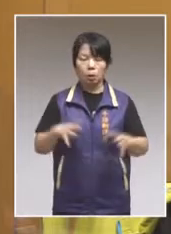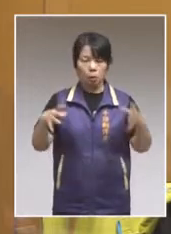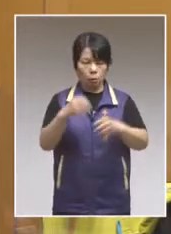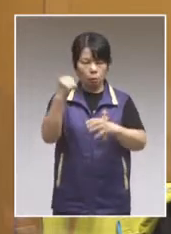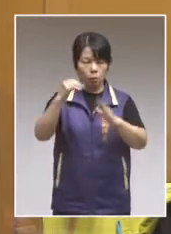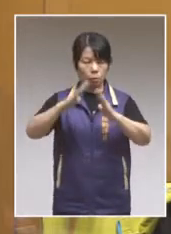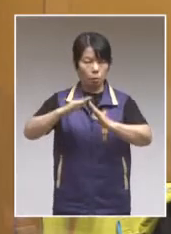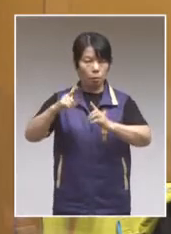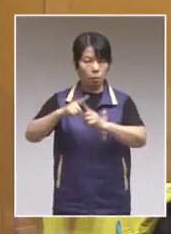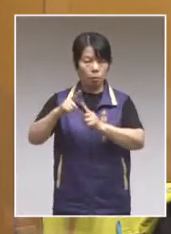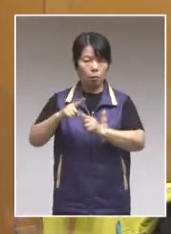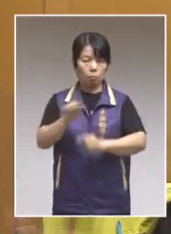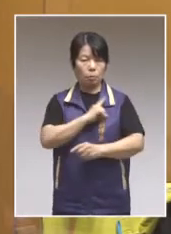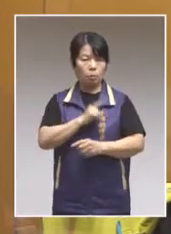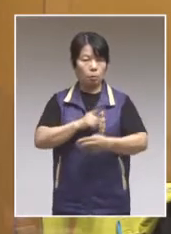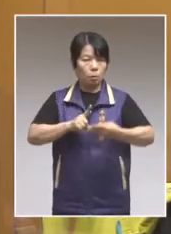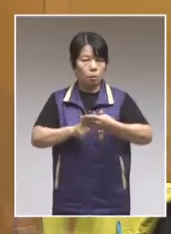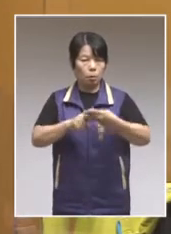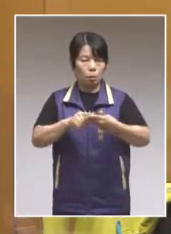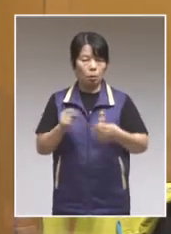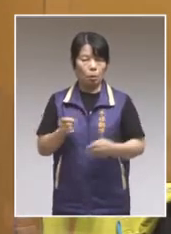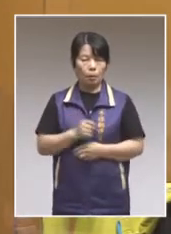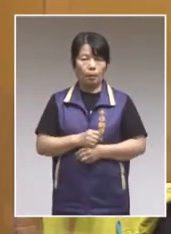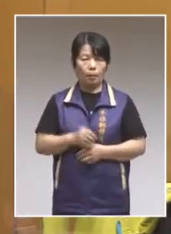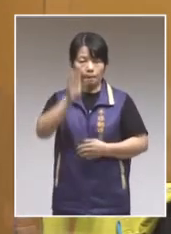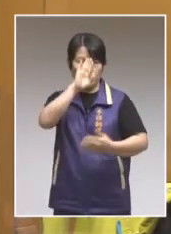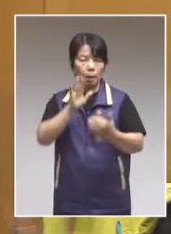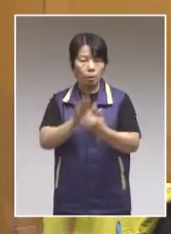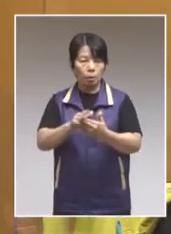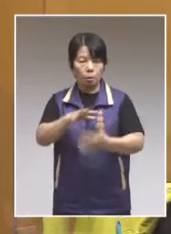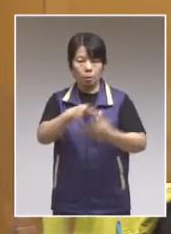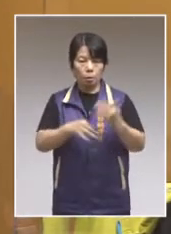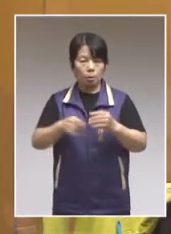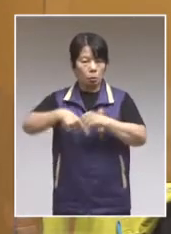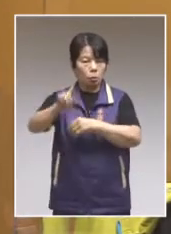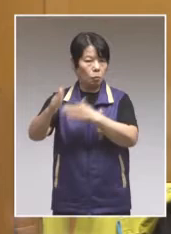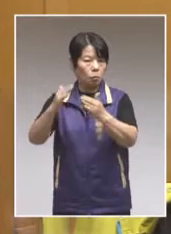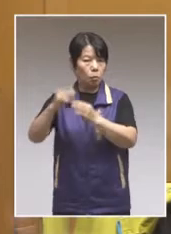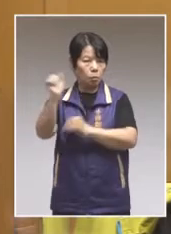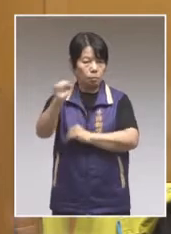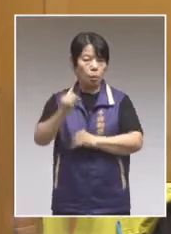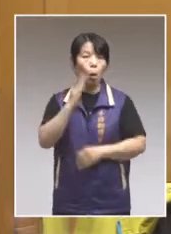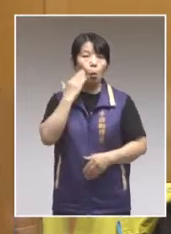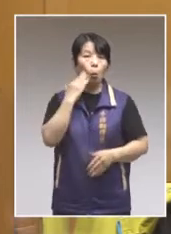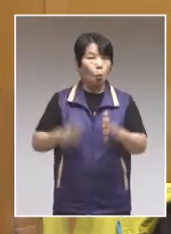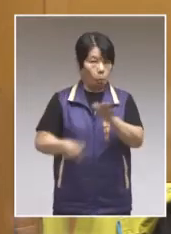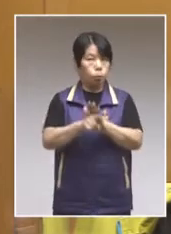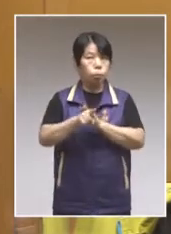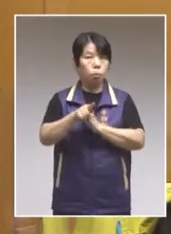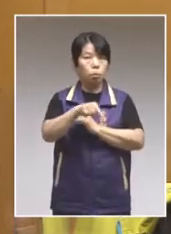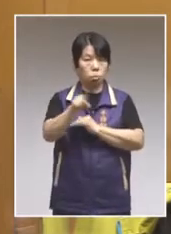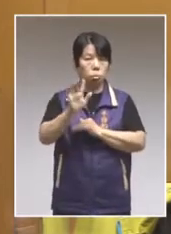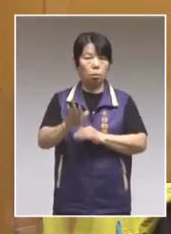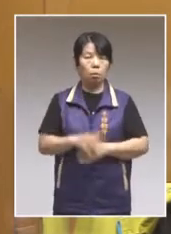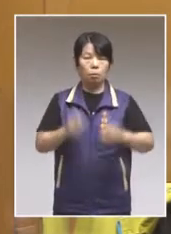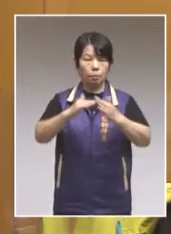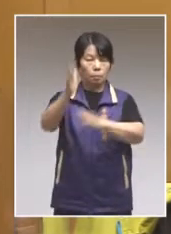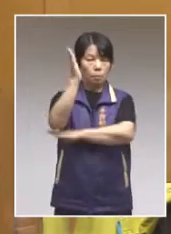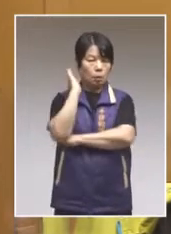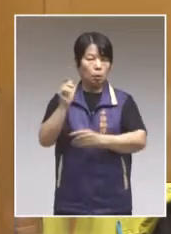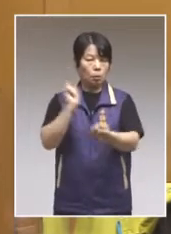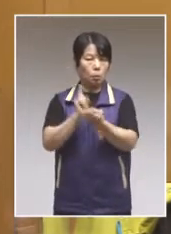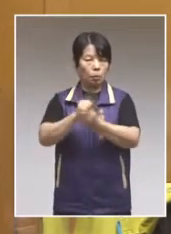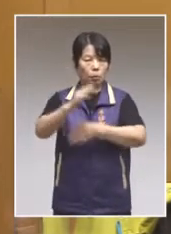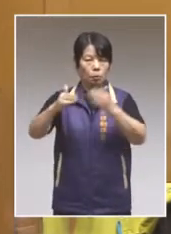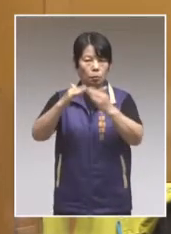人为自主防作为自主防疫者，那依照规定不能到校，那如果违反相关的规定，市府是否会追究学校